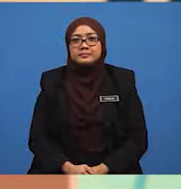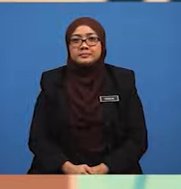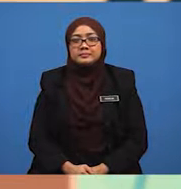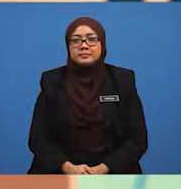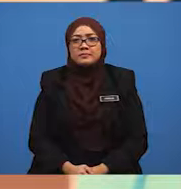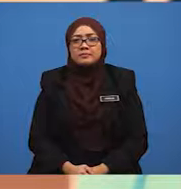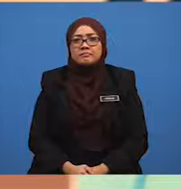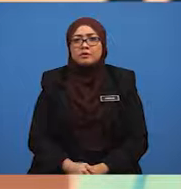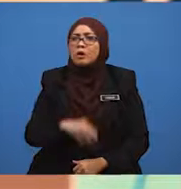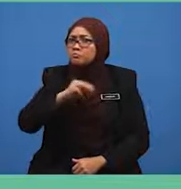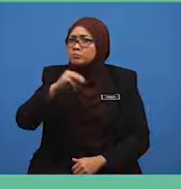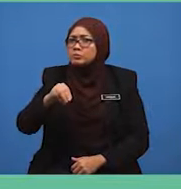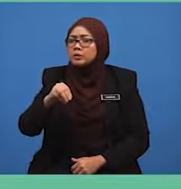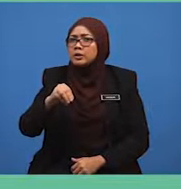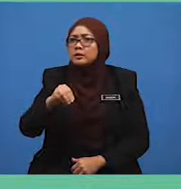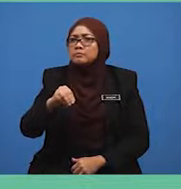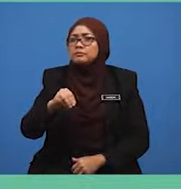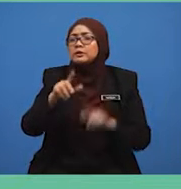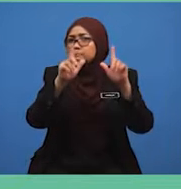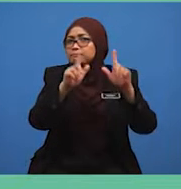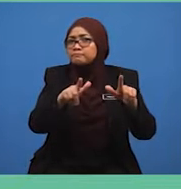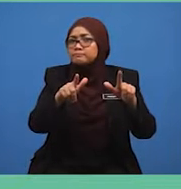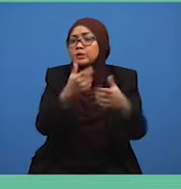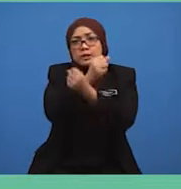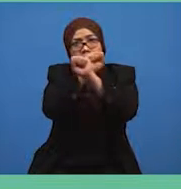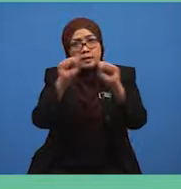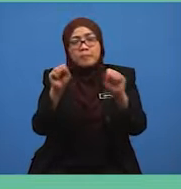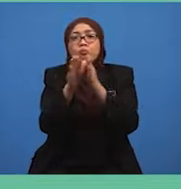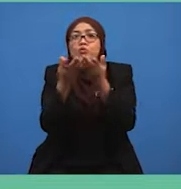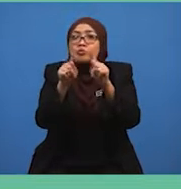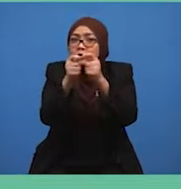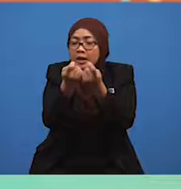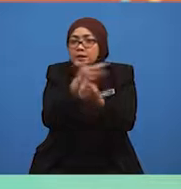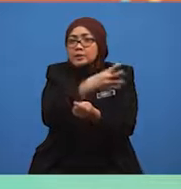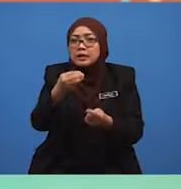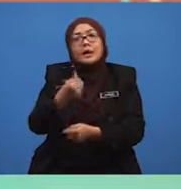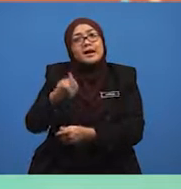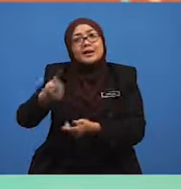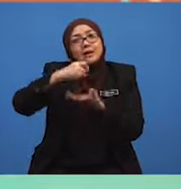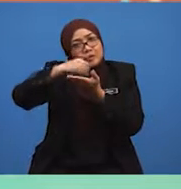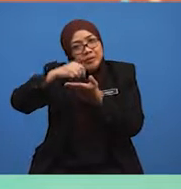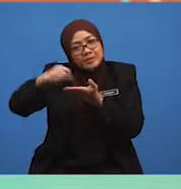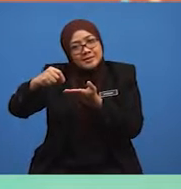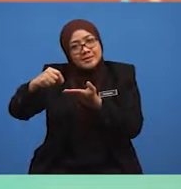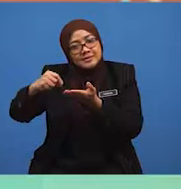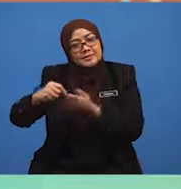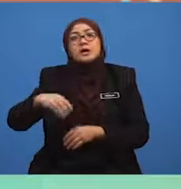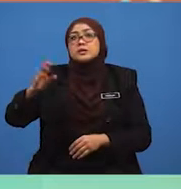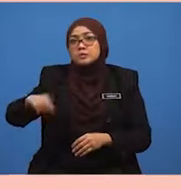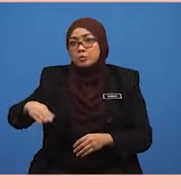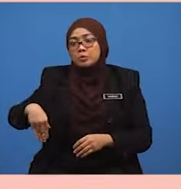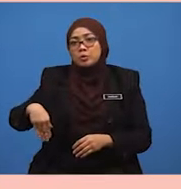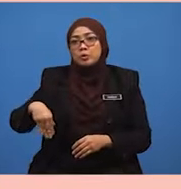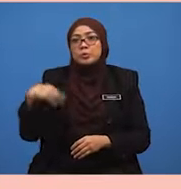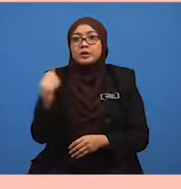Adakah kamu telah sediakan buku teks sains dan juga alat tulis? Terbaik! Sebelum saya mendalami